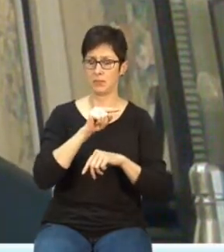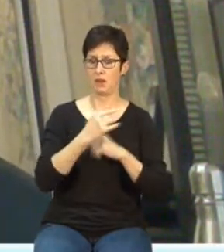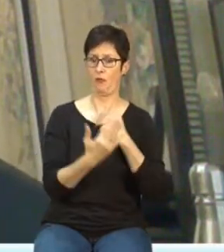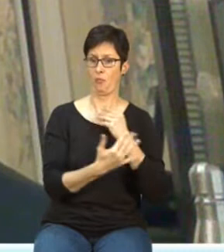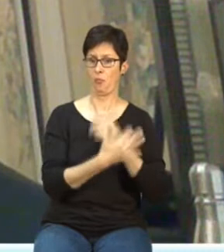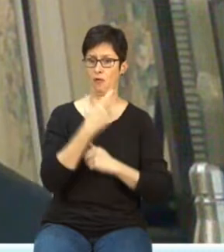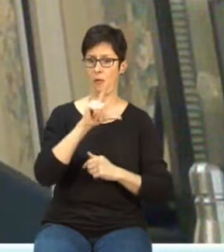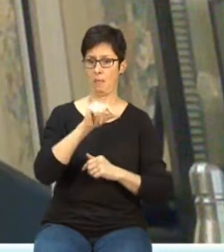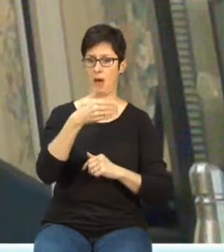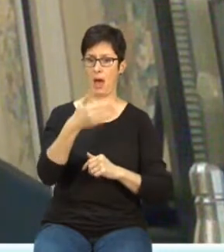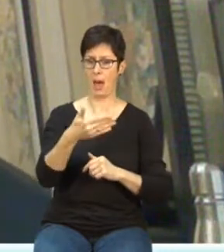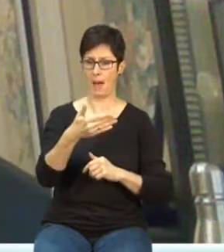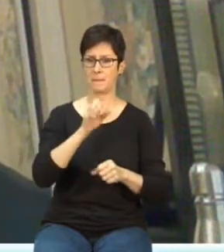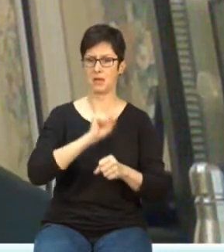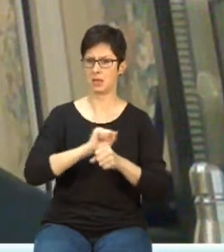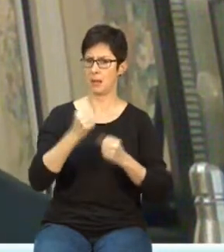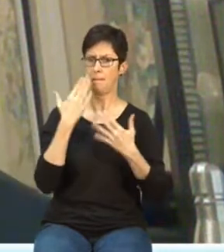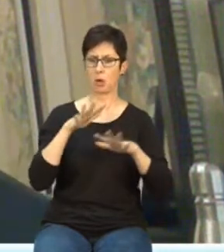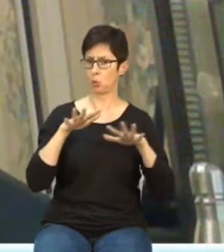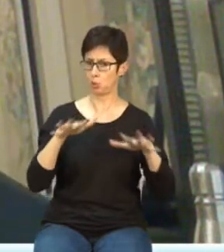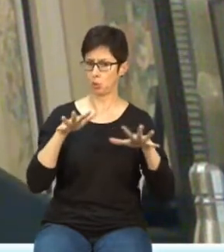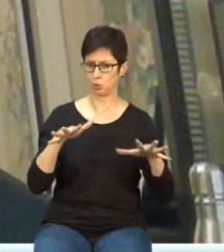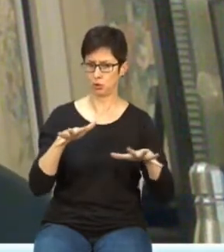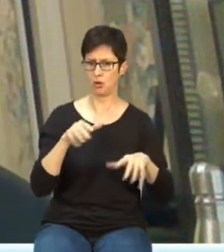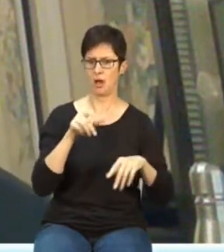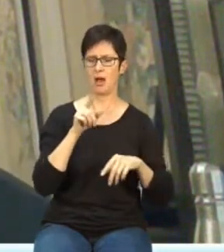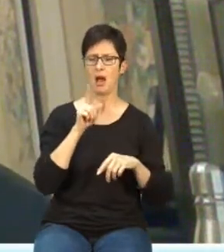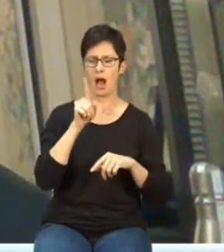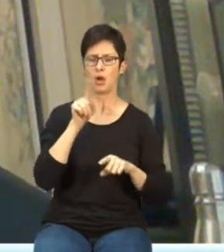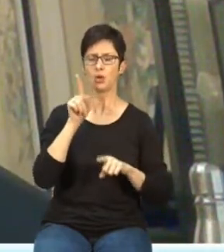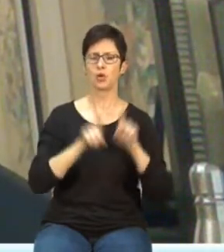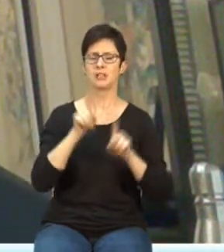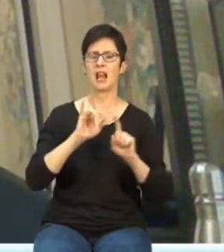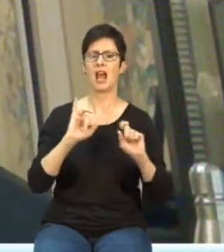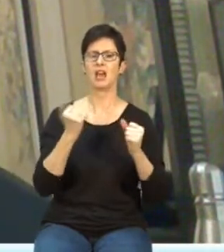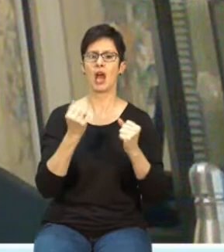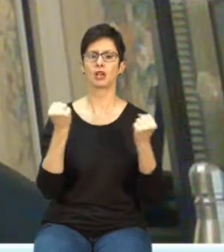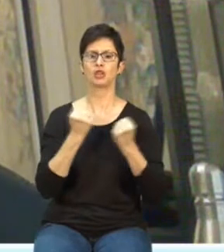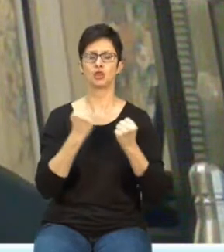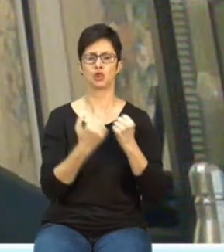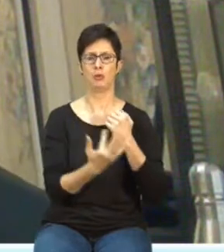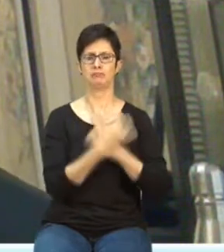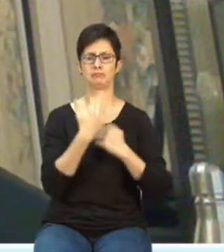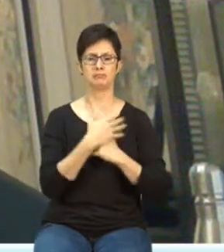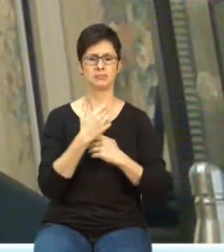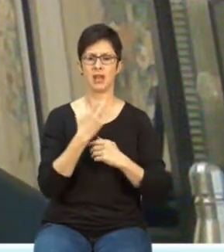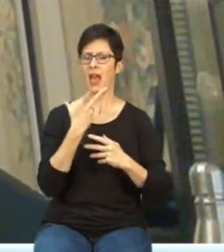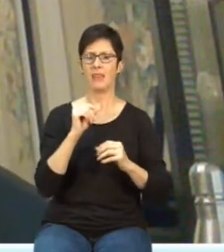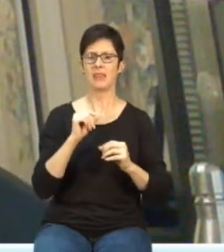elektromagnetycznego jest bardzo duży ale to stos kwestia interferencja nie tylko kwestia biologiczne